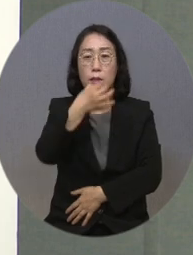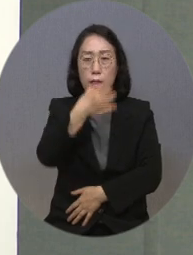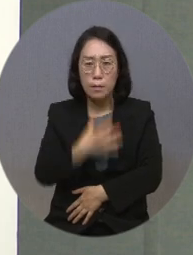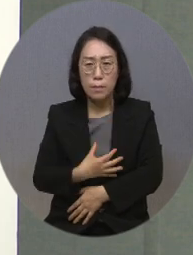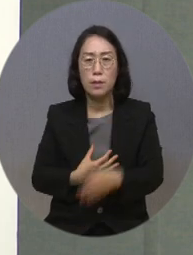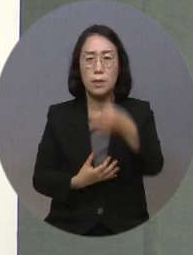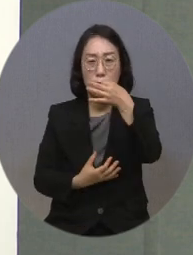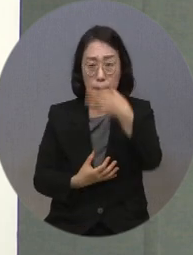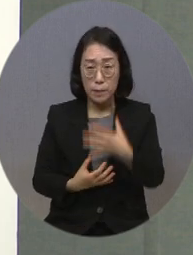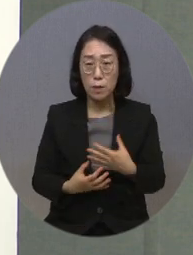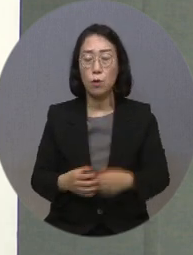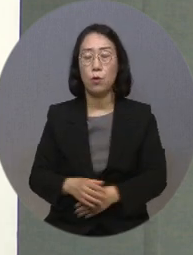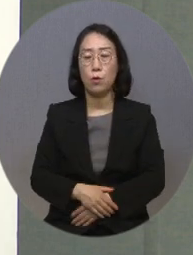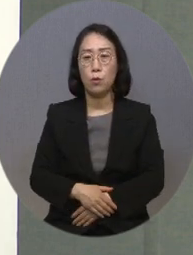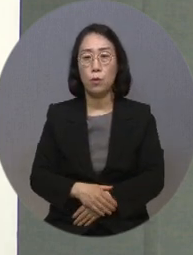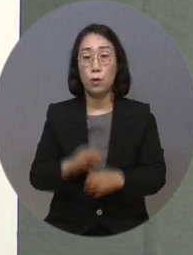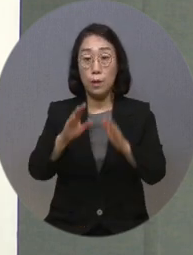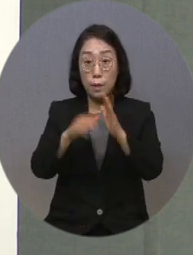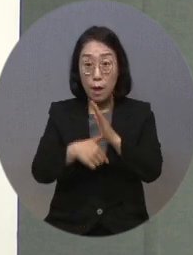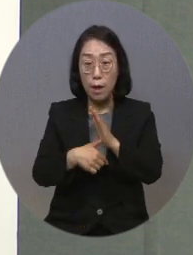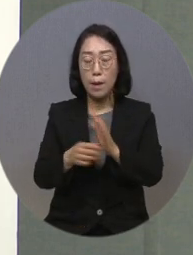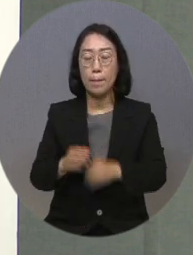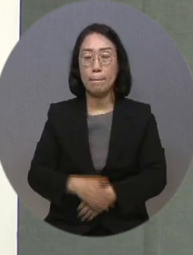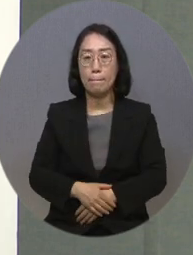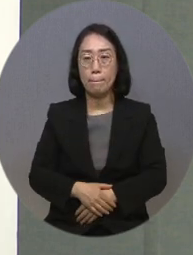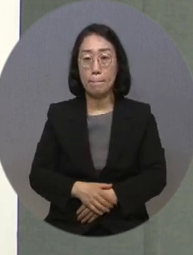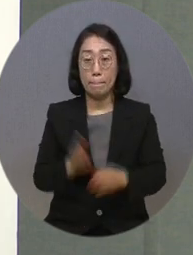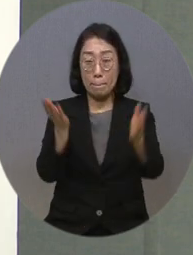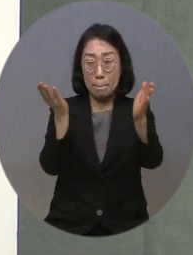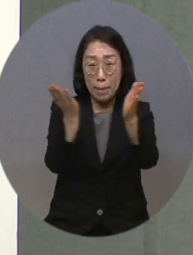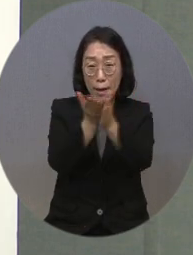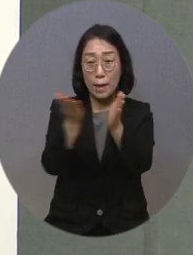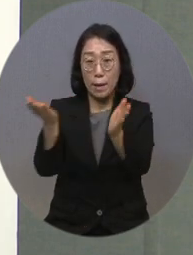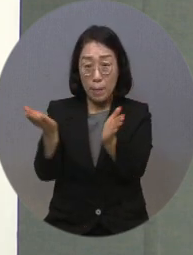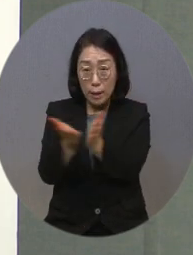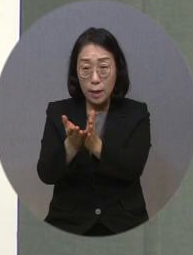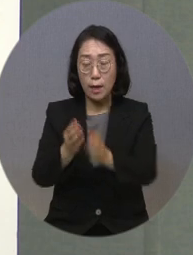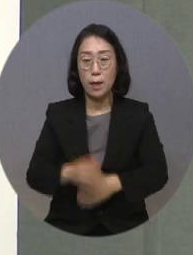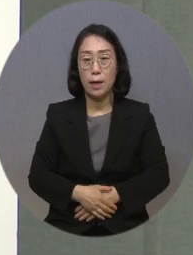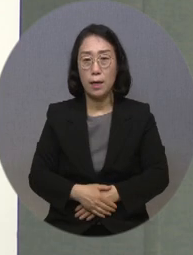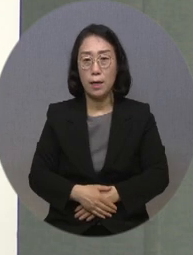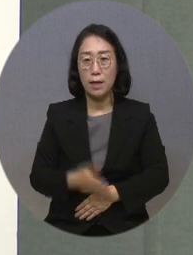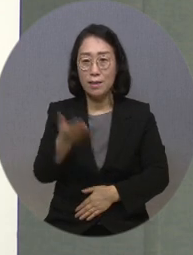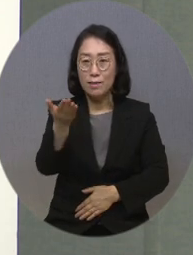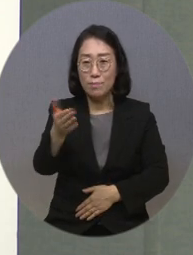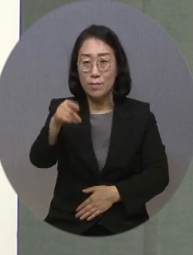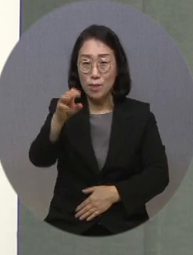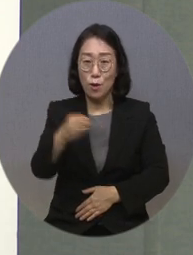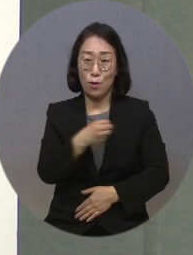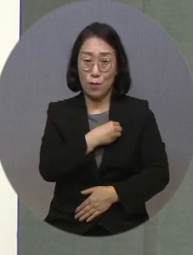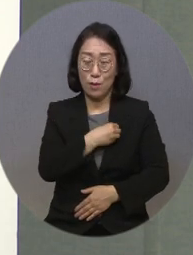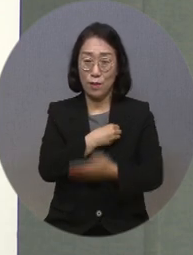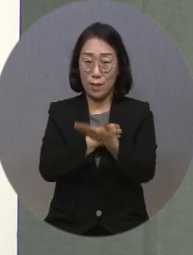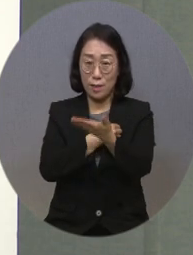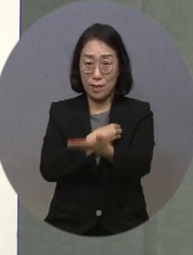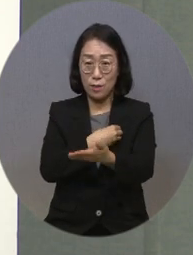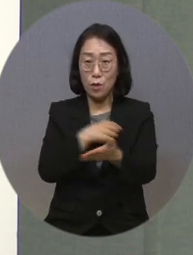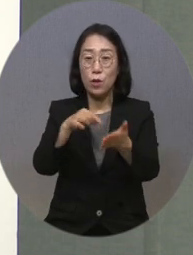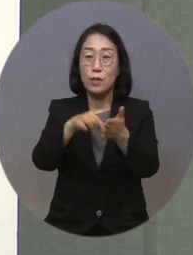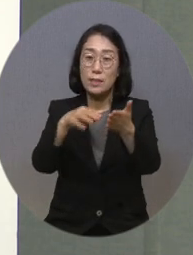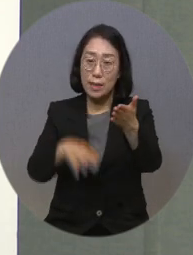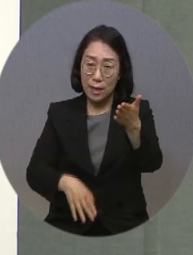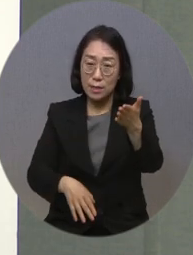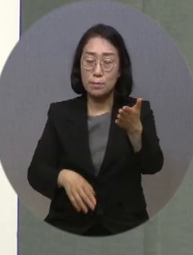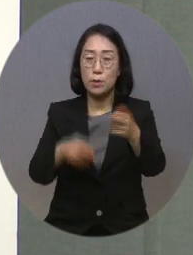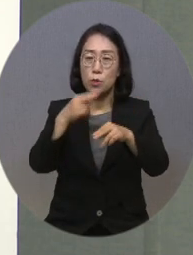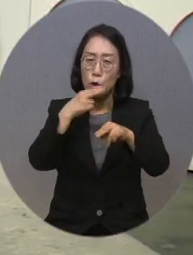네, 이런 때에 아주 적시적시에 우리 정 의원께서 네, 유류세도